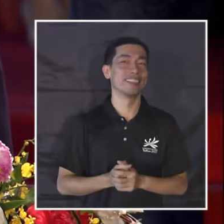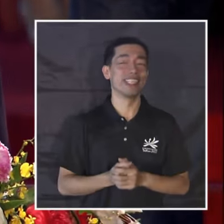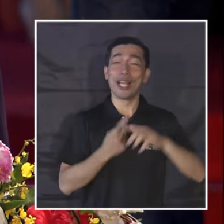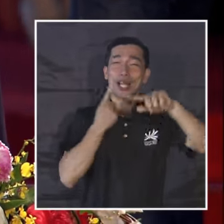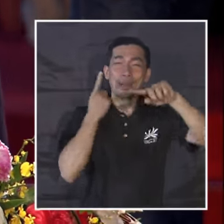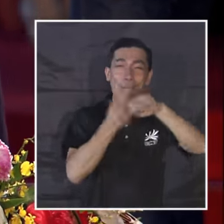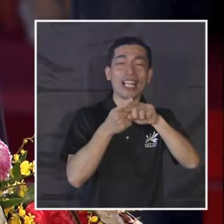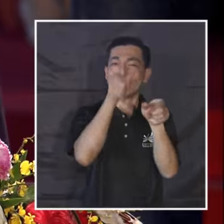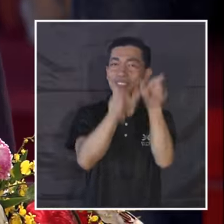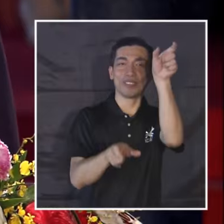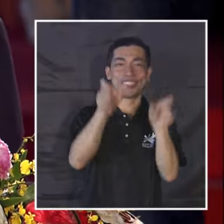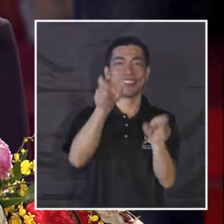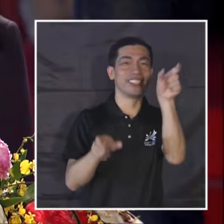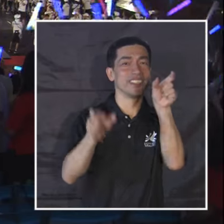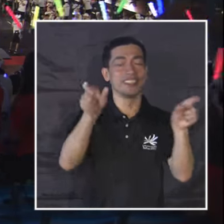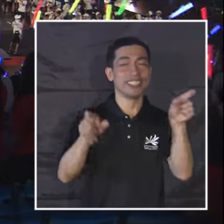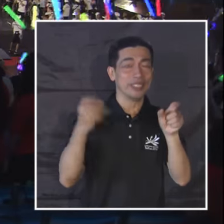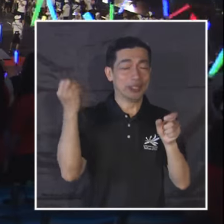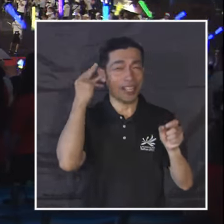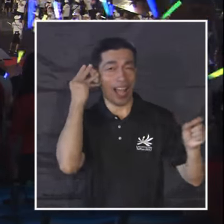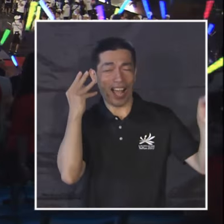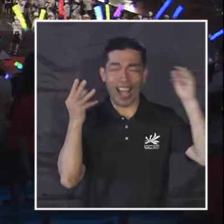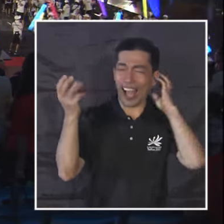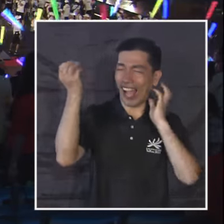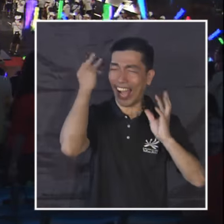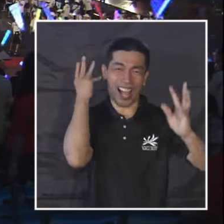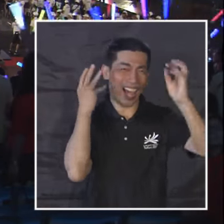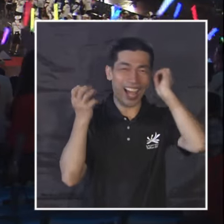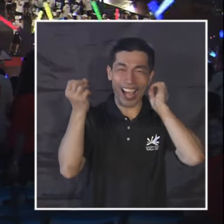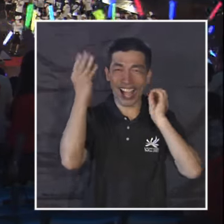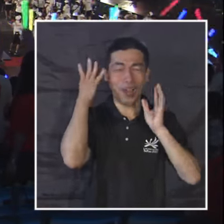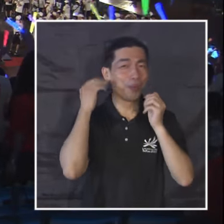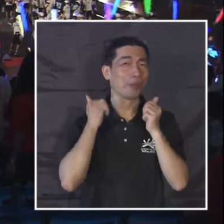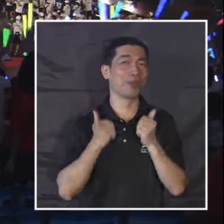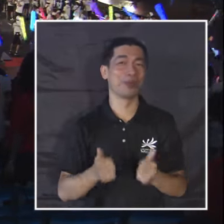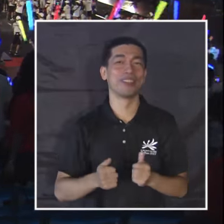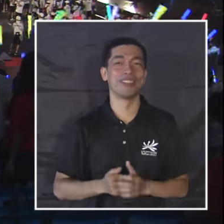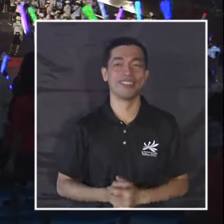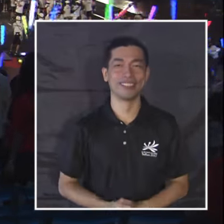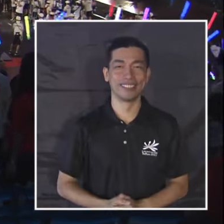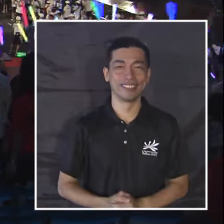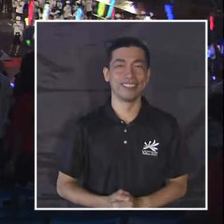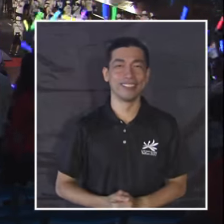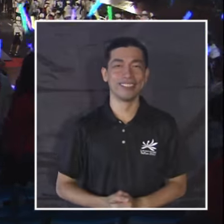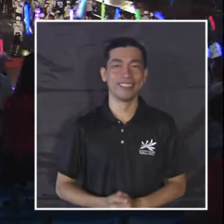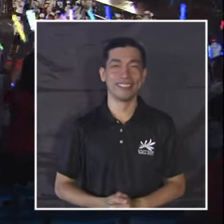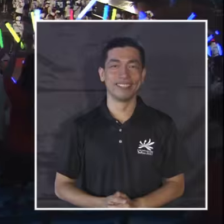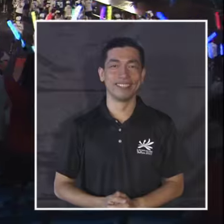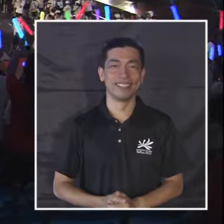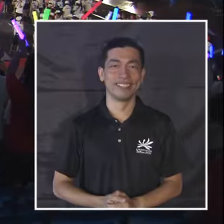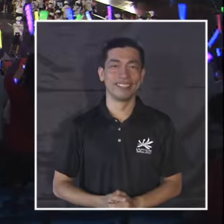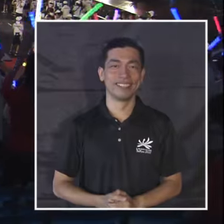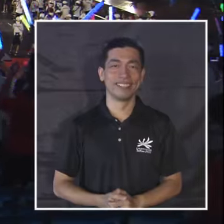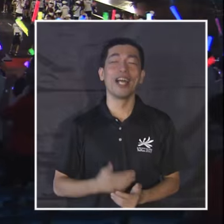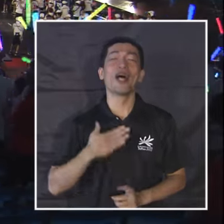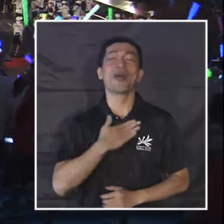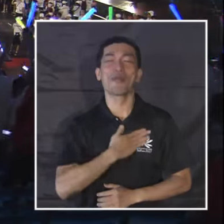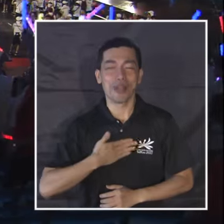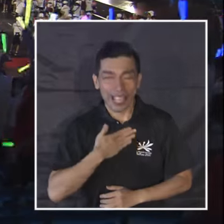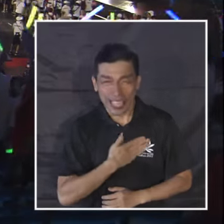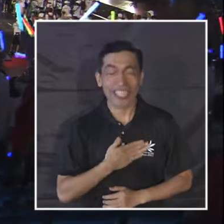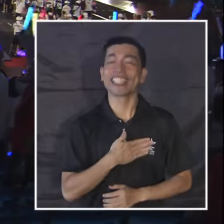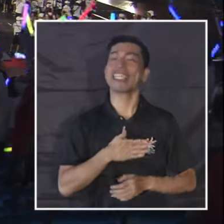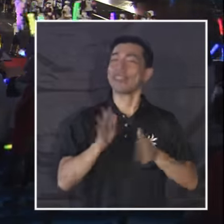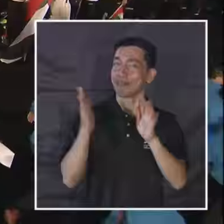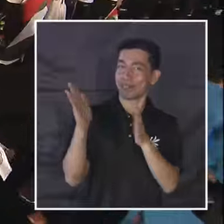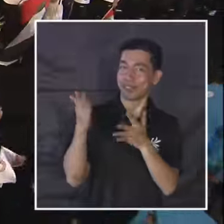因为我们可爱的地主队中华台北就在各位的眼前哦，赶快用尖叫声用你们的掌声为